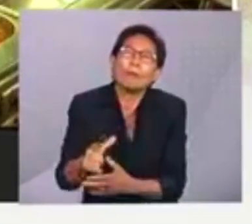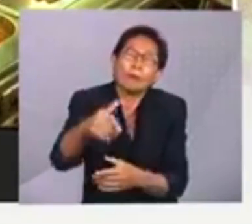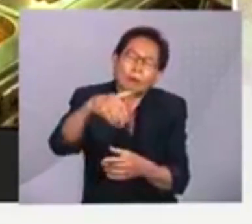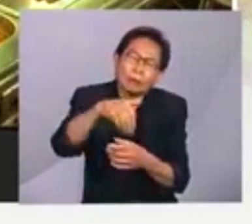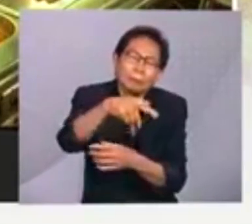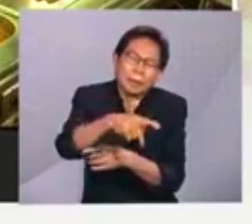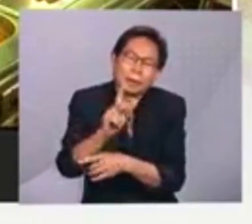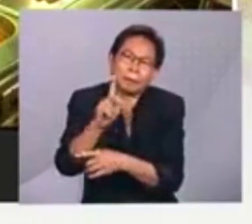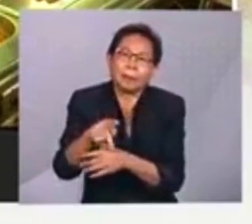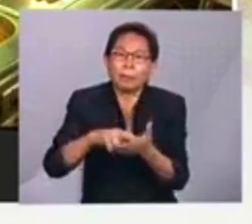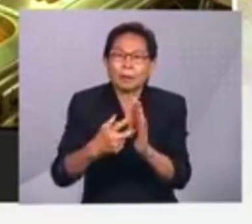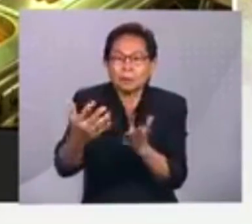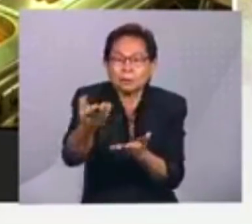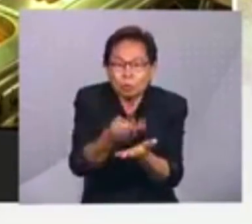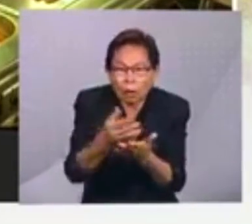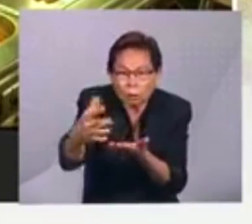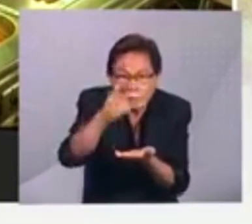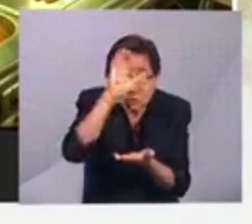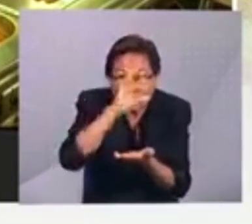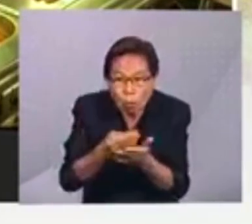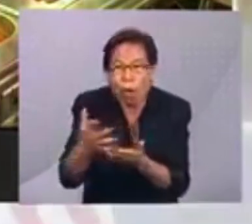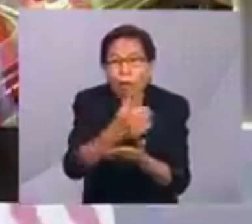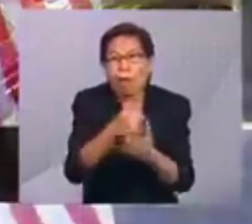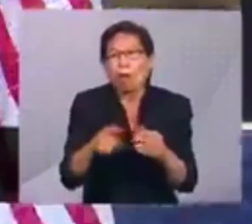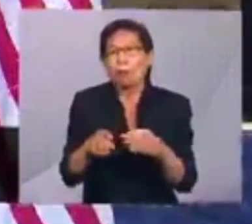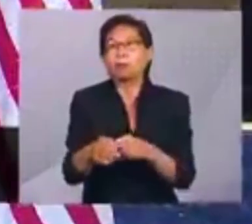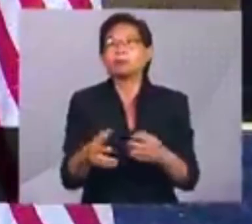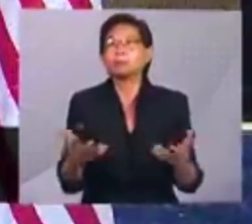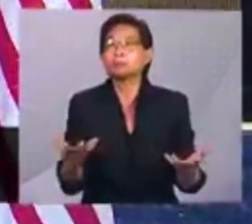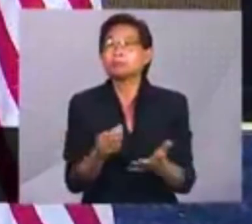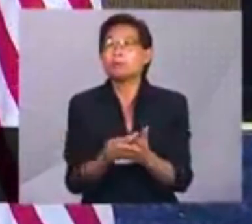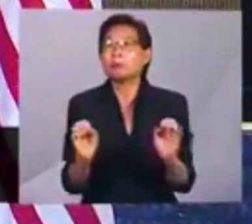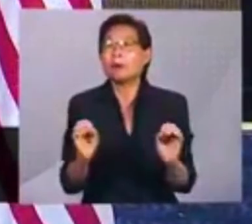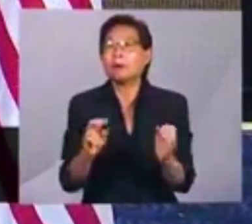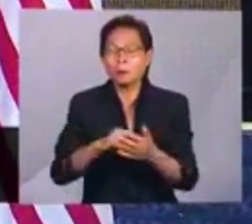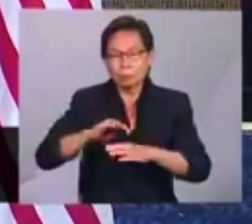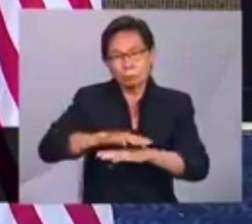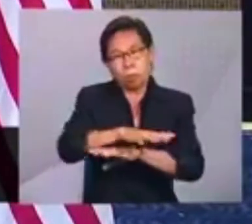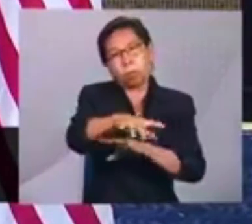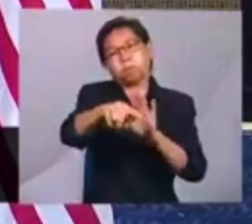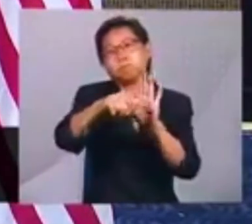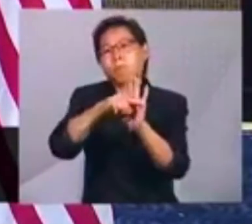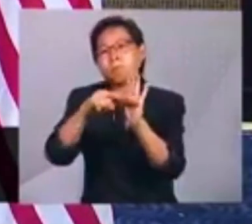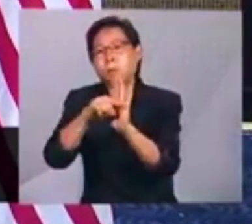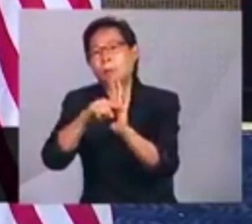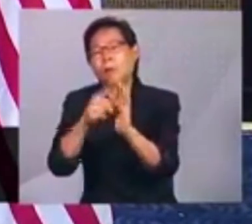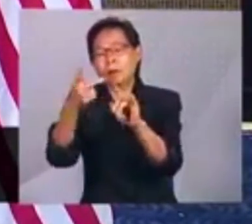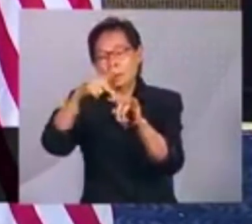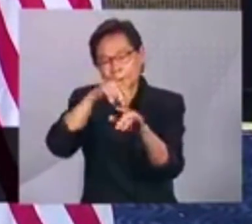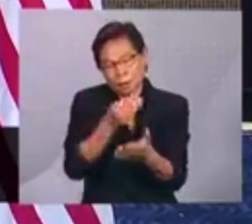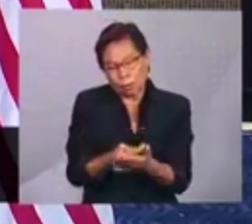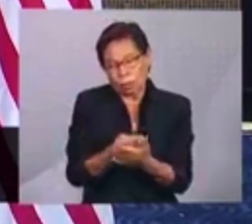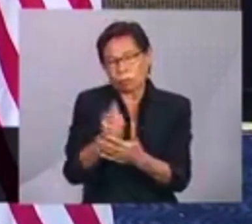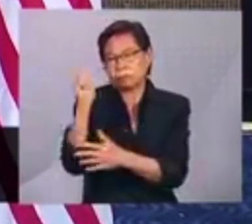maka terputuslah mata pencaharian dan ini memberi kesan yang buruk kepada kedudukan keuangan